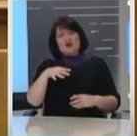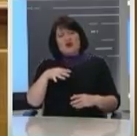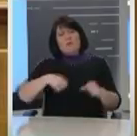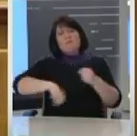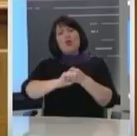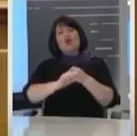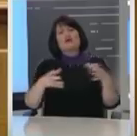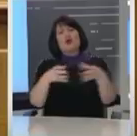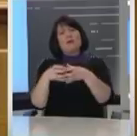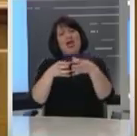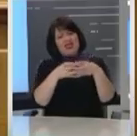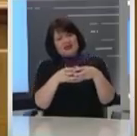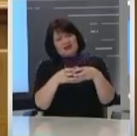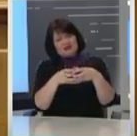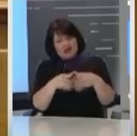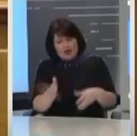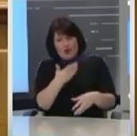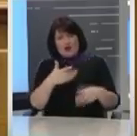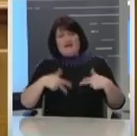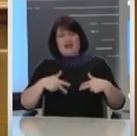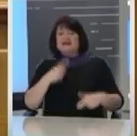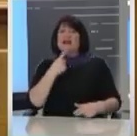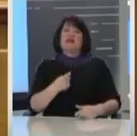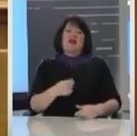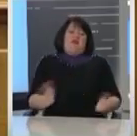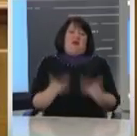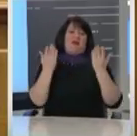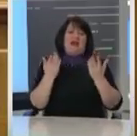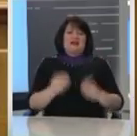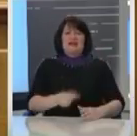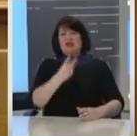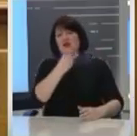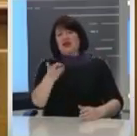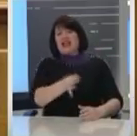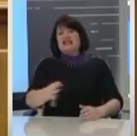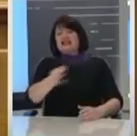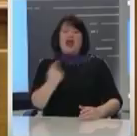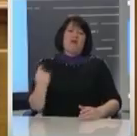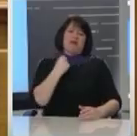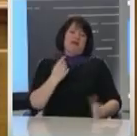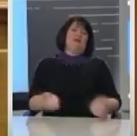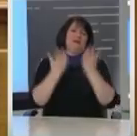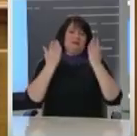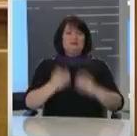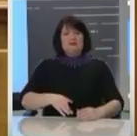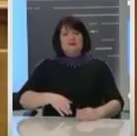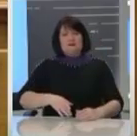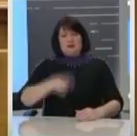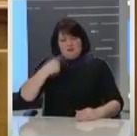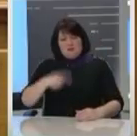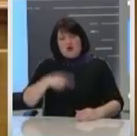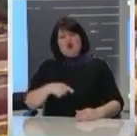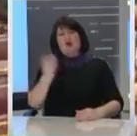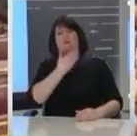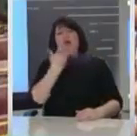φύγει από την κυβέρνηση. Όταν έλεγε δεν πειράζει να χαθούν και 2-3 νησιά ή όταν προσέβαλε με απαράδεκτο τρόπο